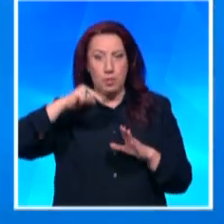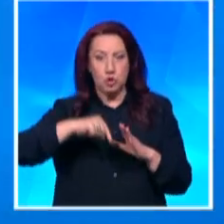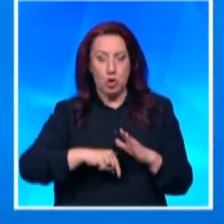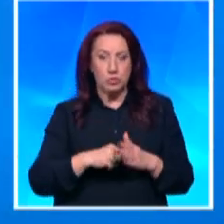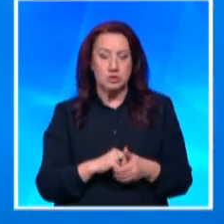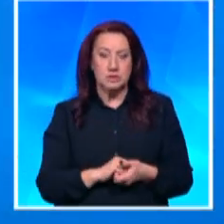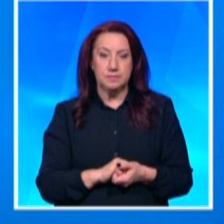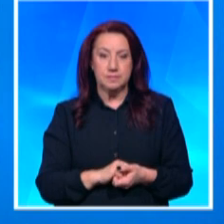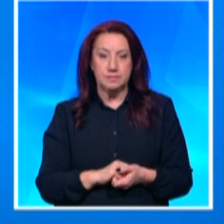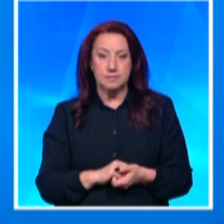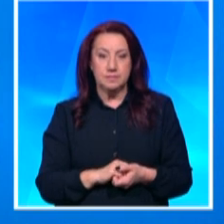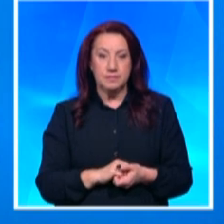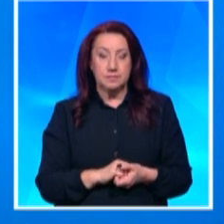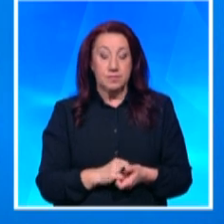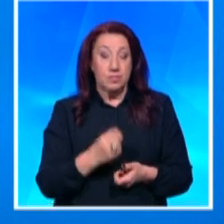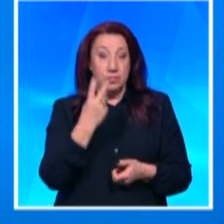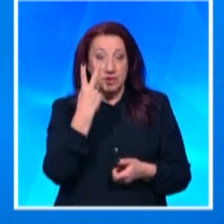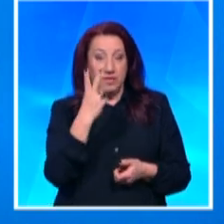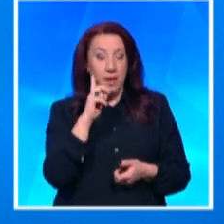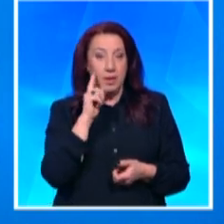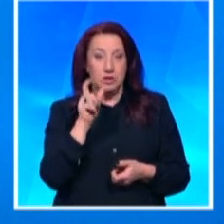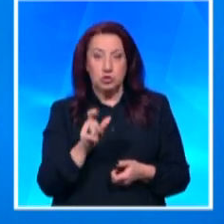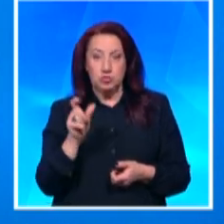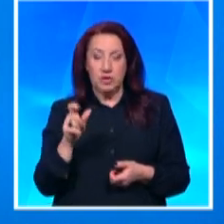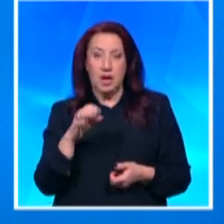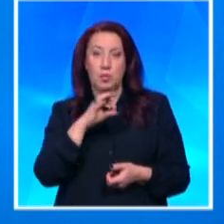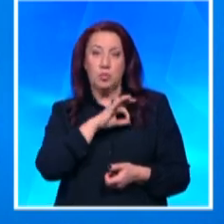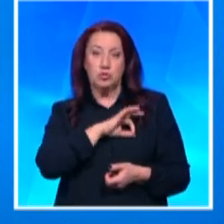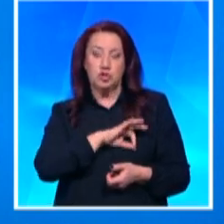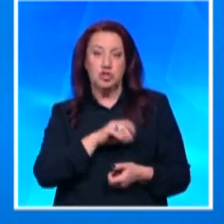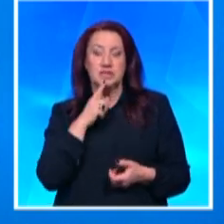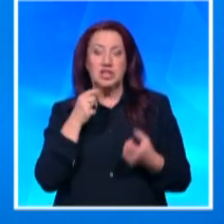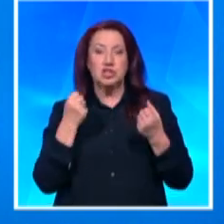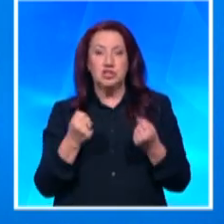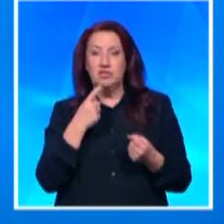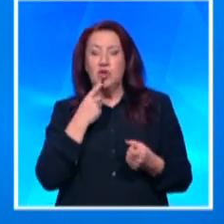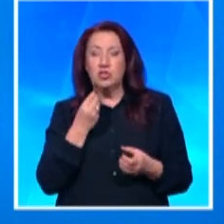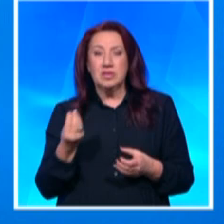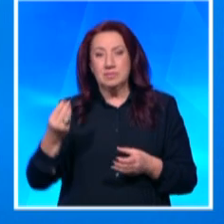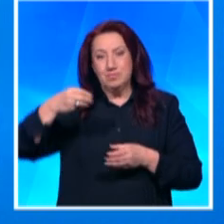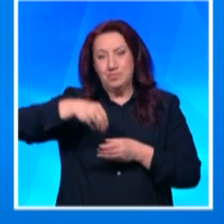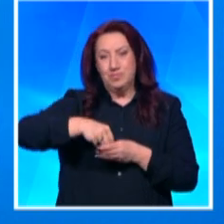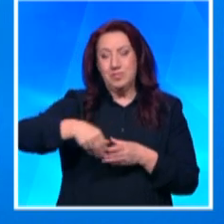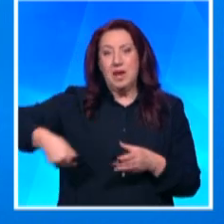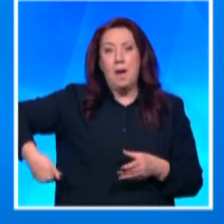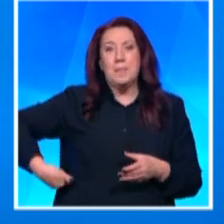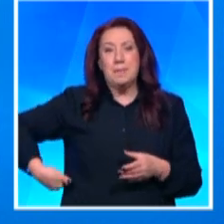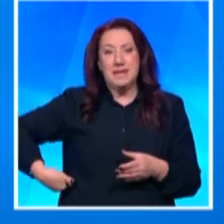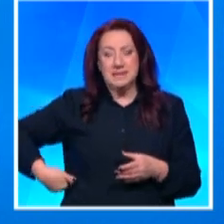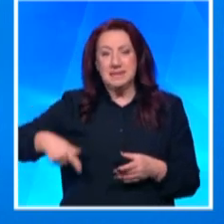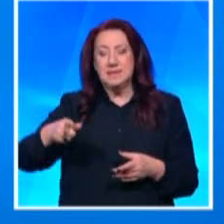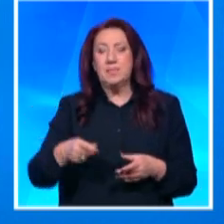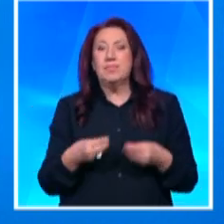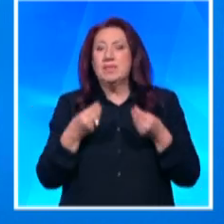Двама души получиха шанс за живот с трансплантация на бъбреци в Александровска болница. Донор стана 15-годишната